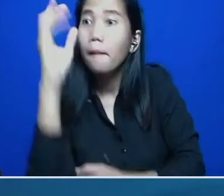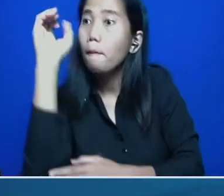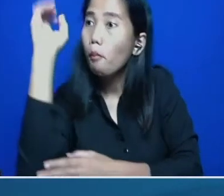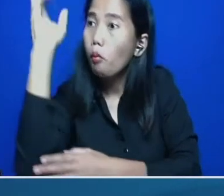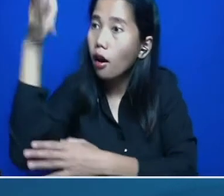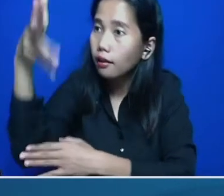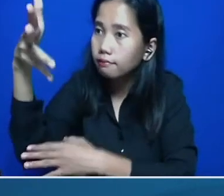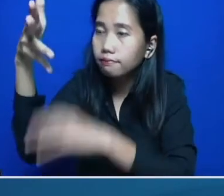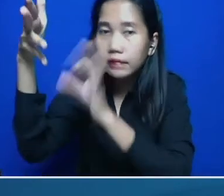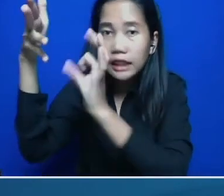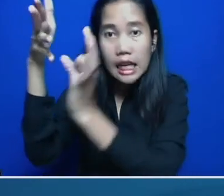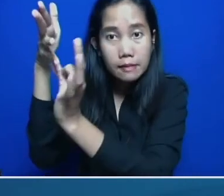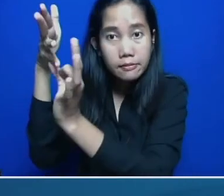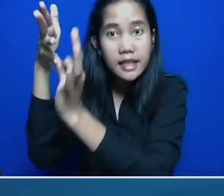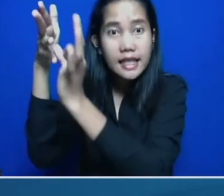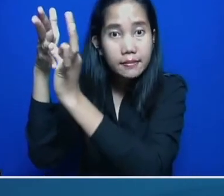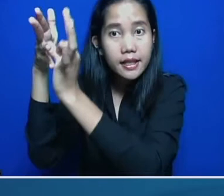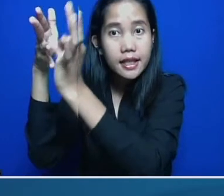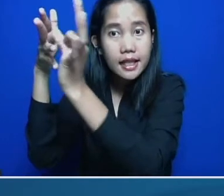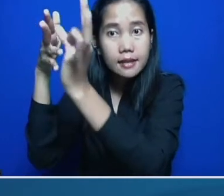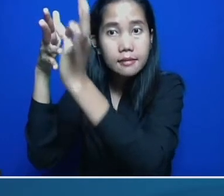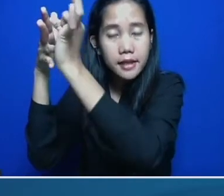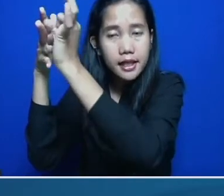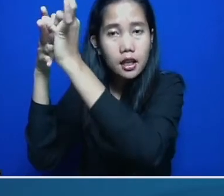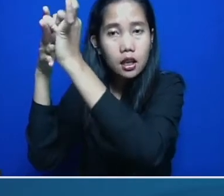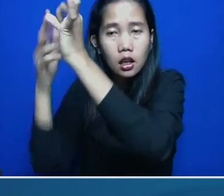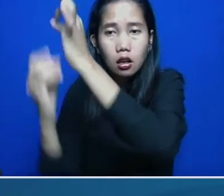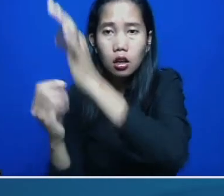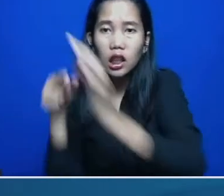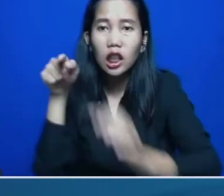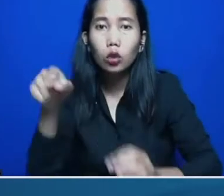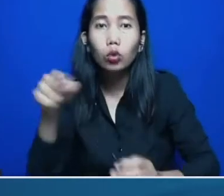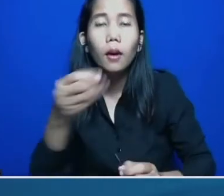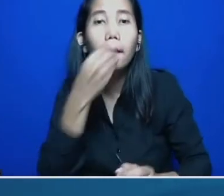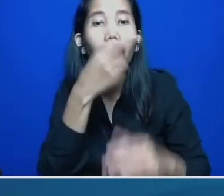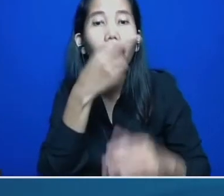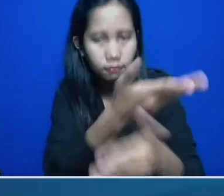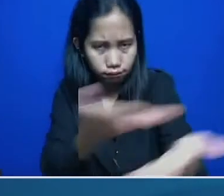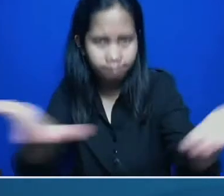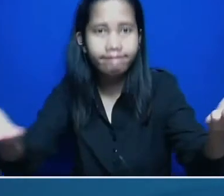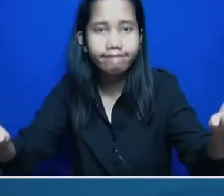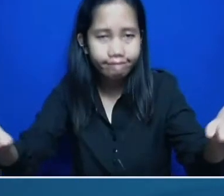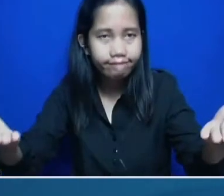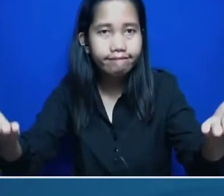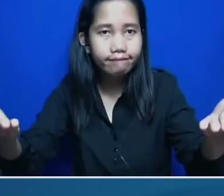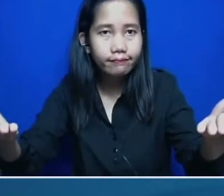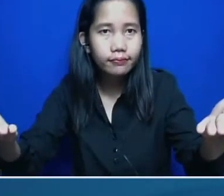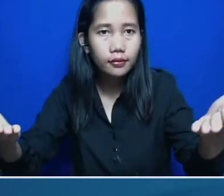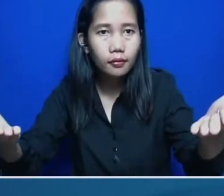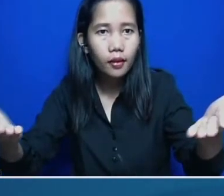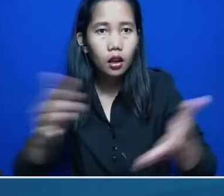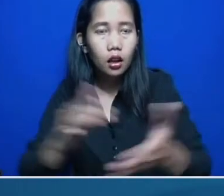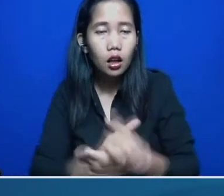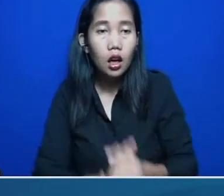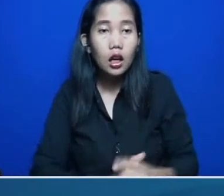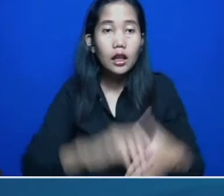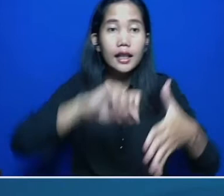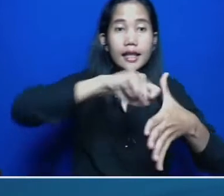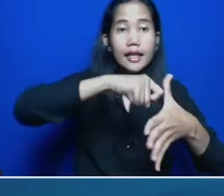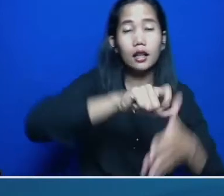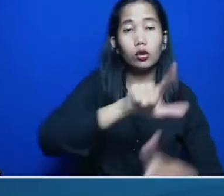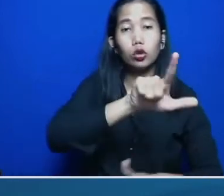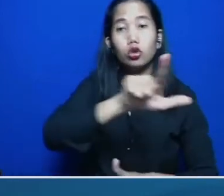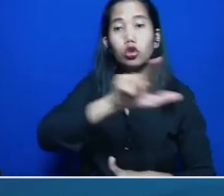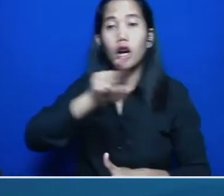makananmu itulah makanan kelas 11 di Kemudian pada waktu air